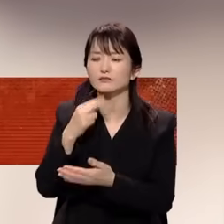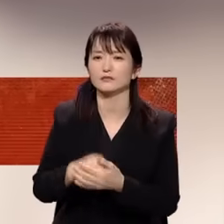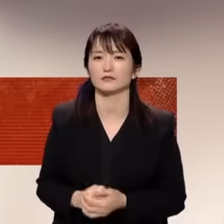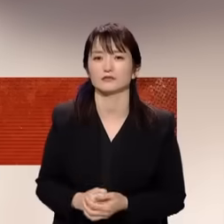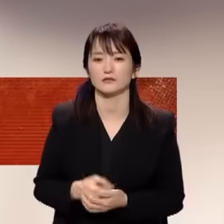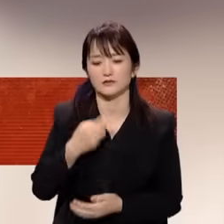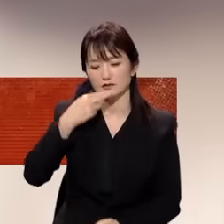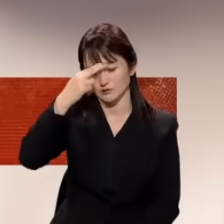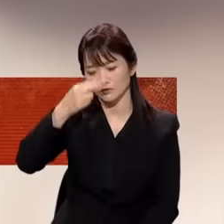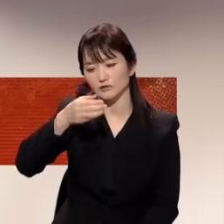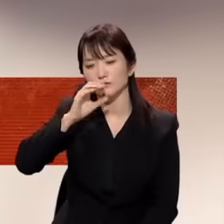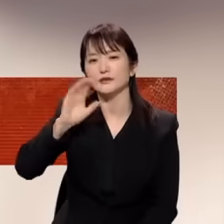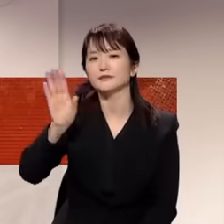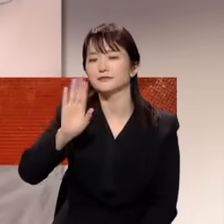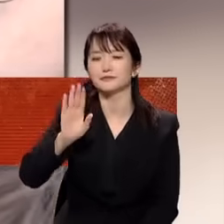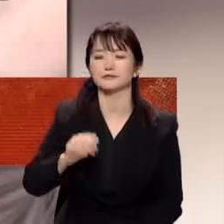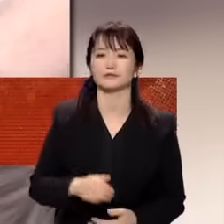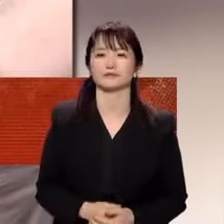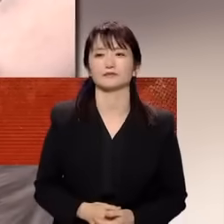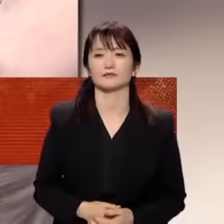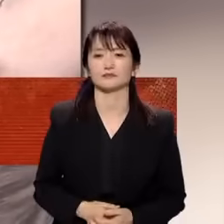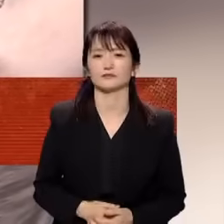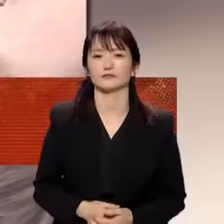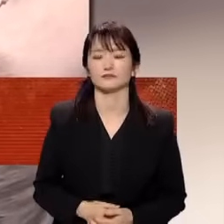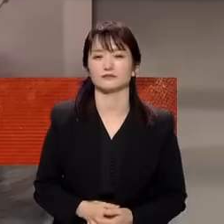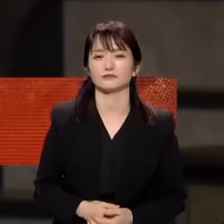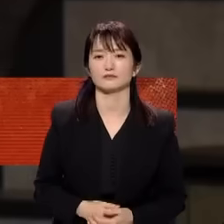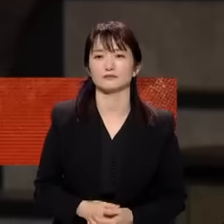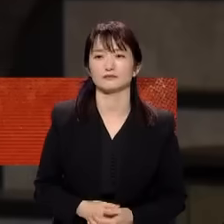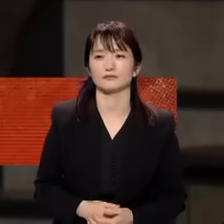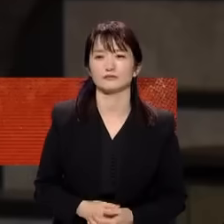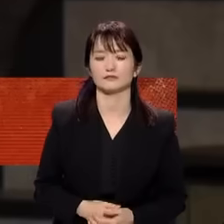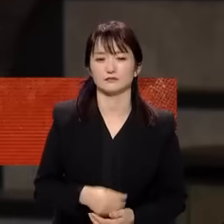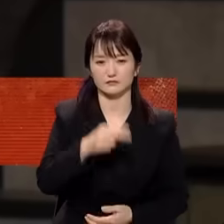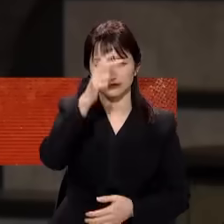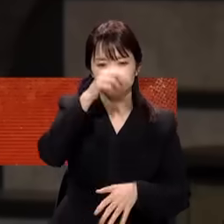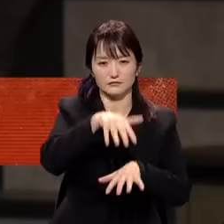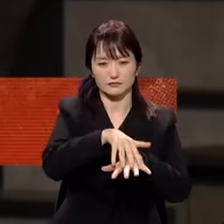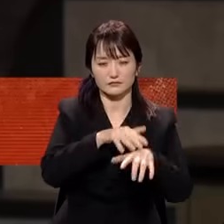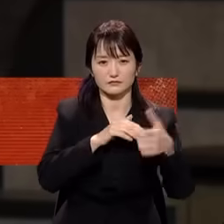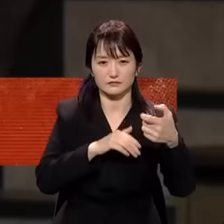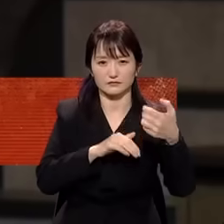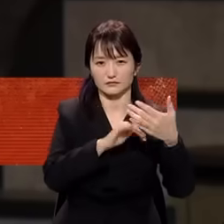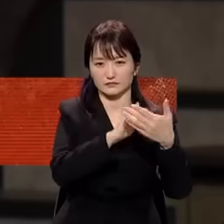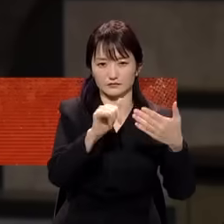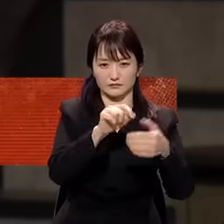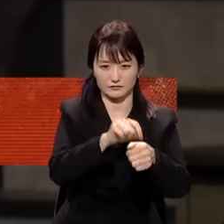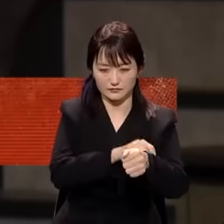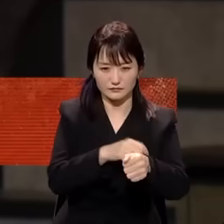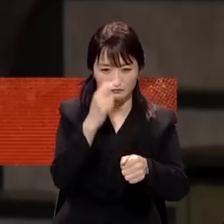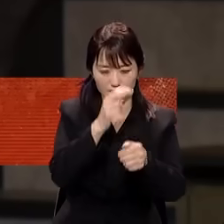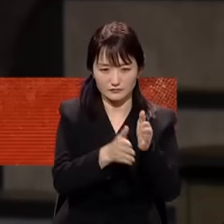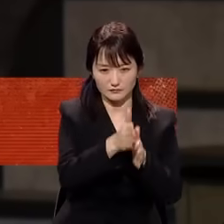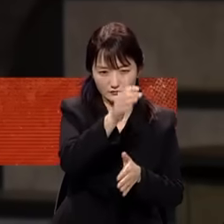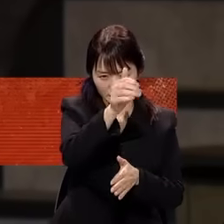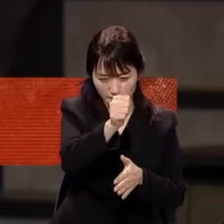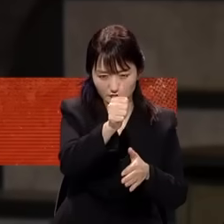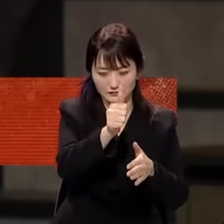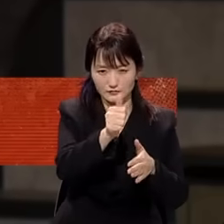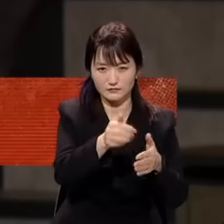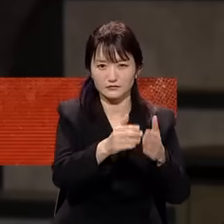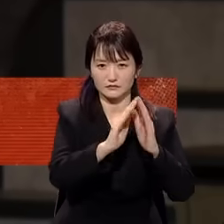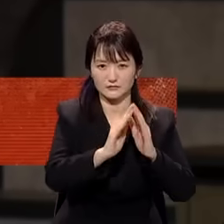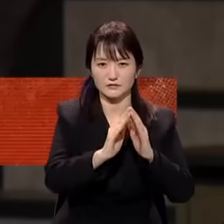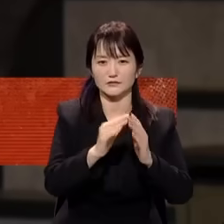것으로 파기됐는데요. 경찰은 이 사건 조사를 위해서 69명으로 구성된 특별수사본부를 차려서 지금 이제 수사를